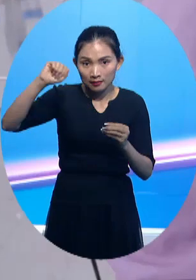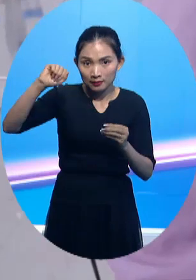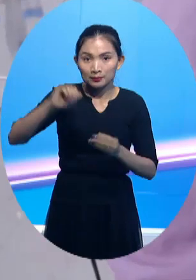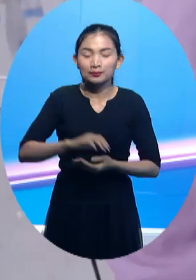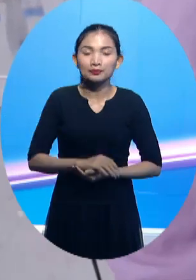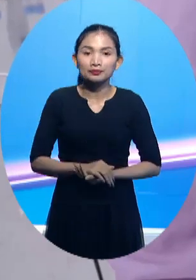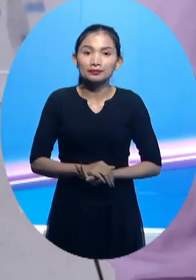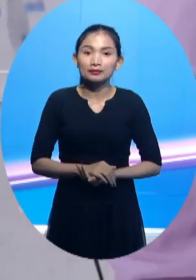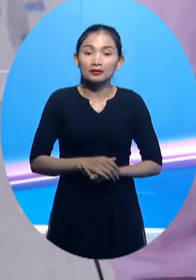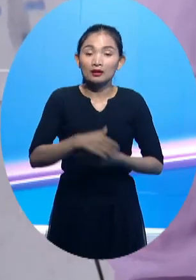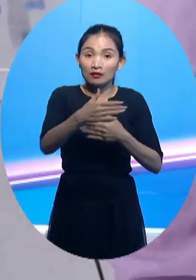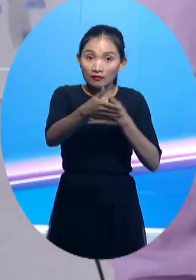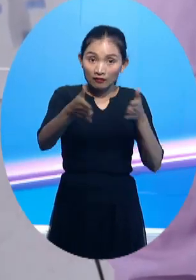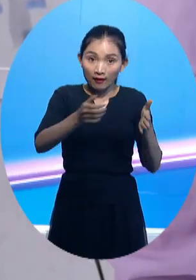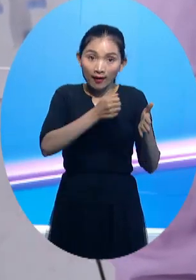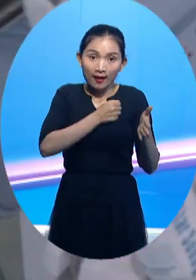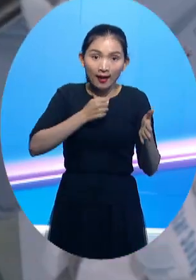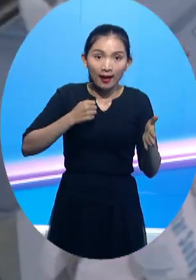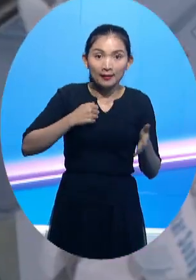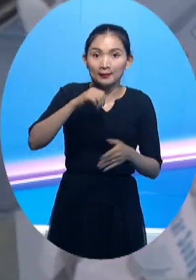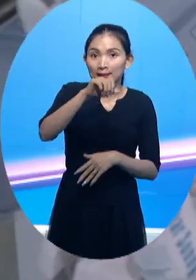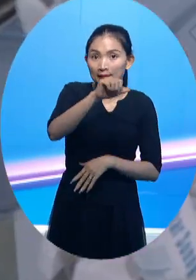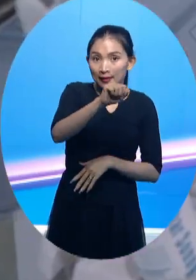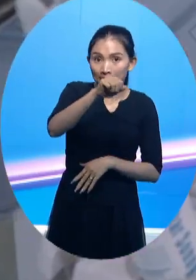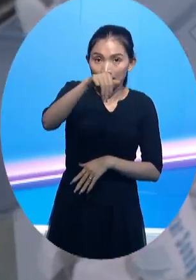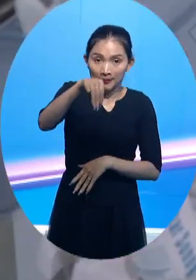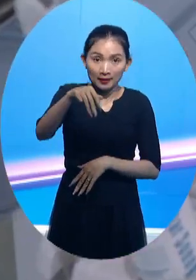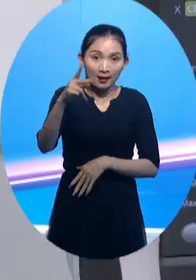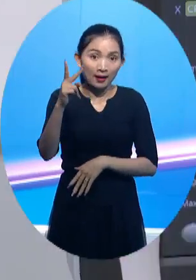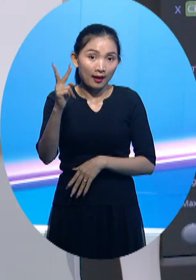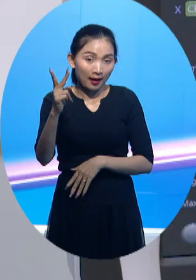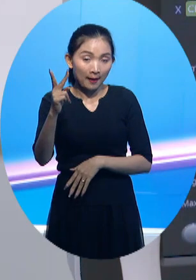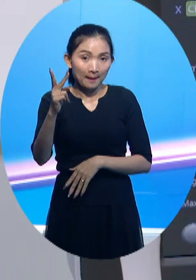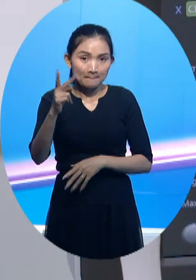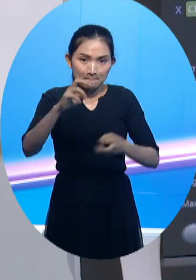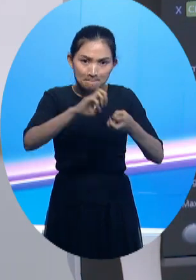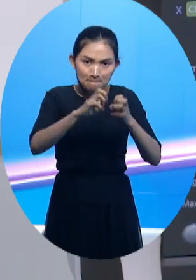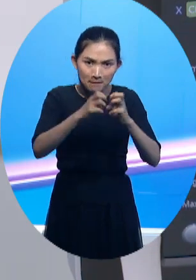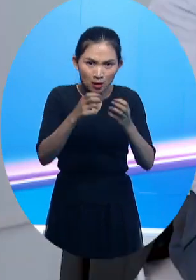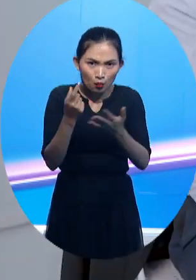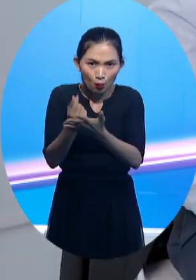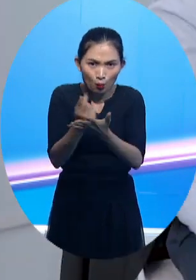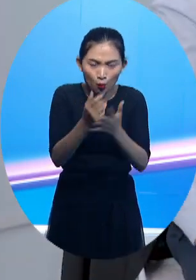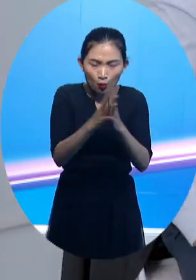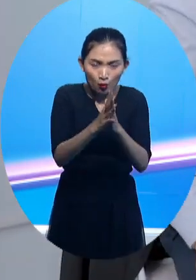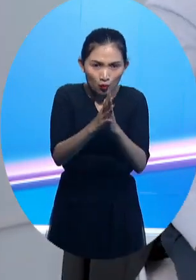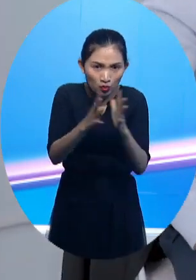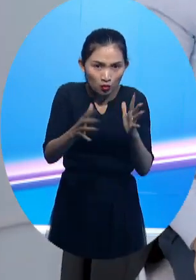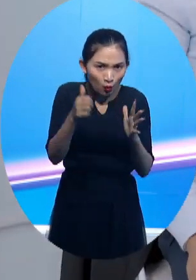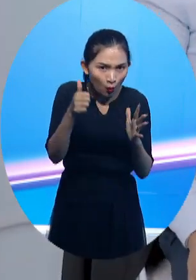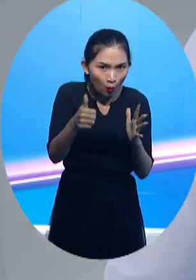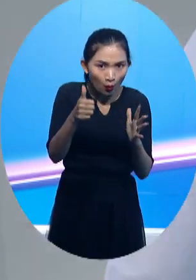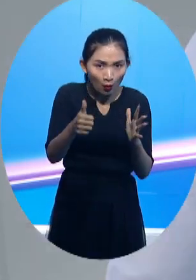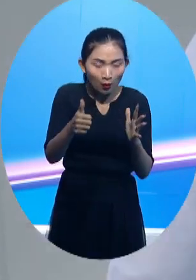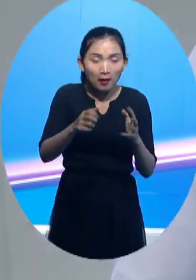AMH đã đầu tư hệ thống trang thiết bị hiện đại nhập khẩu như máy siêu âm 4D Evolution máy phân tích vi sinh máy